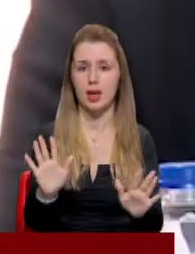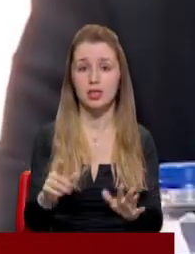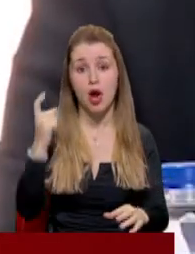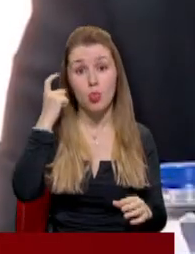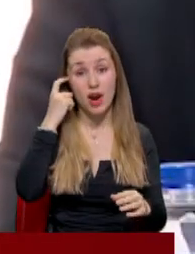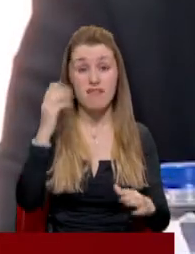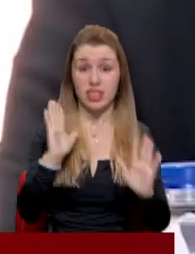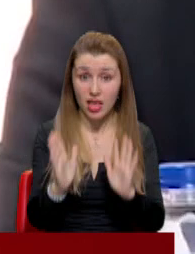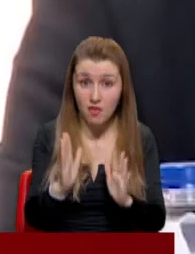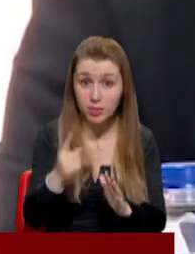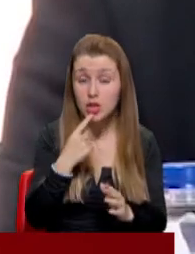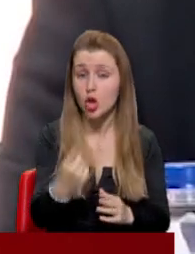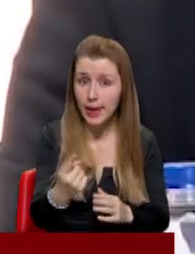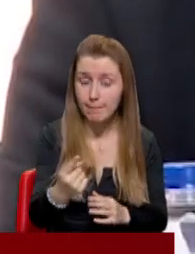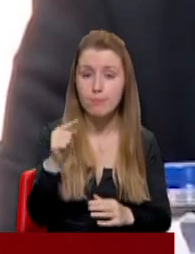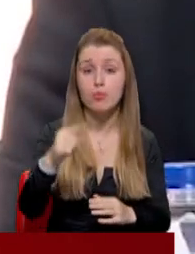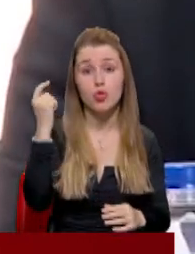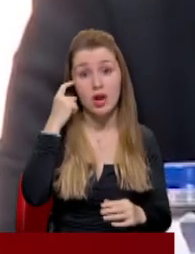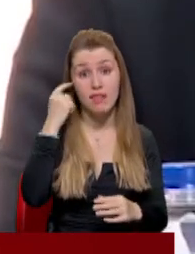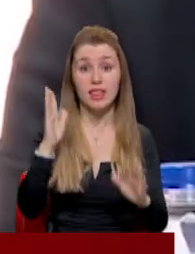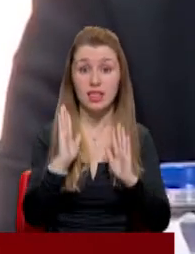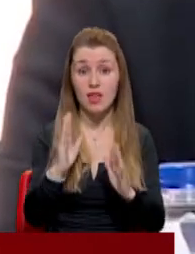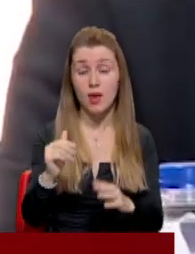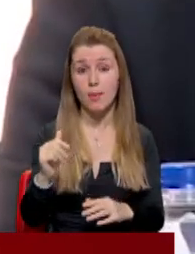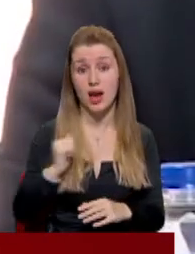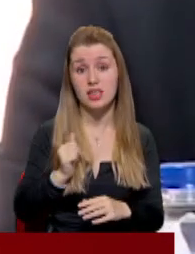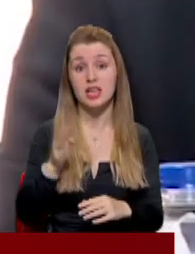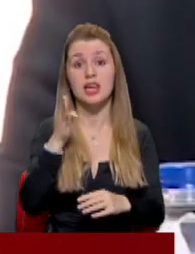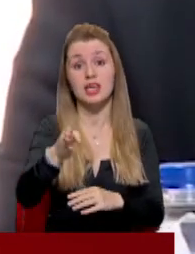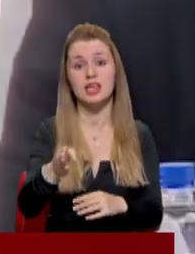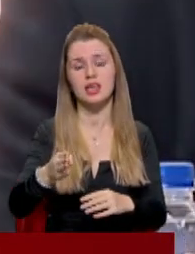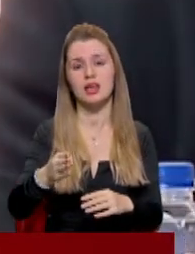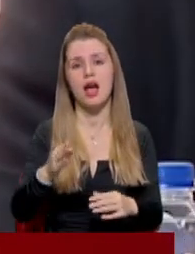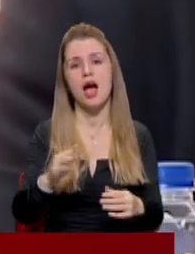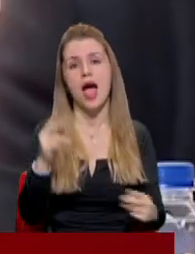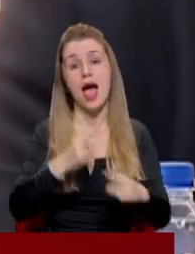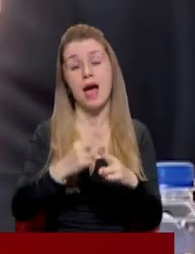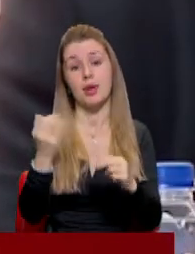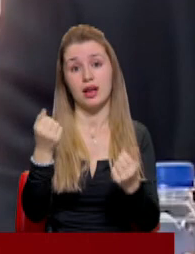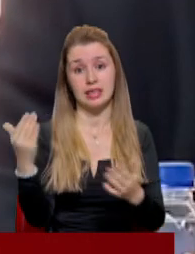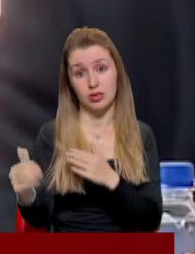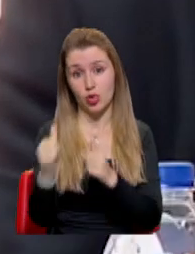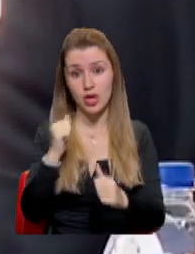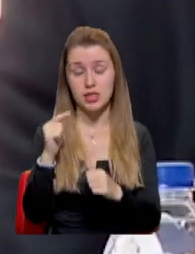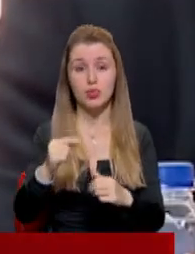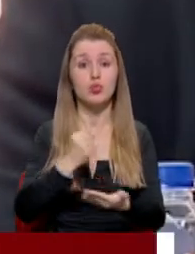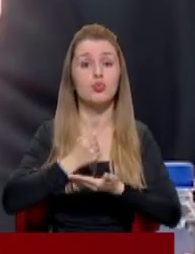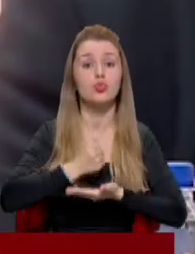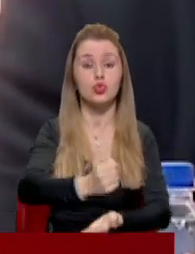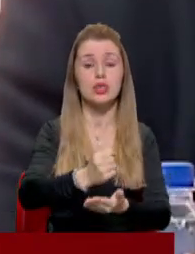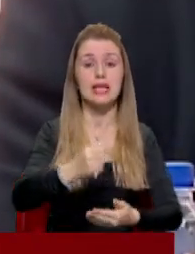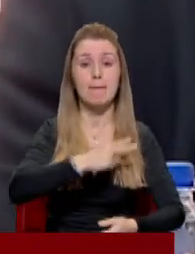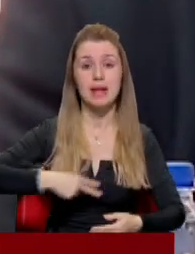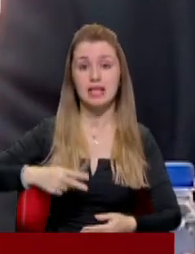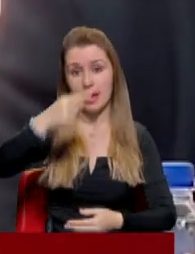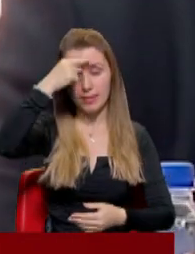kafada gidecekseniz size söyleyeyim. Bu kafada gidin askere, tez alırsınız tezkere. Gelin merkezi hükümetin bütçesiyle